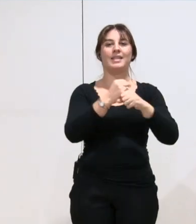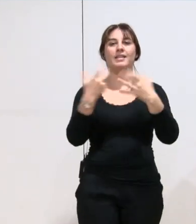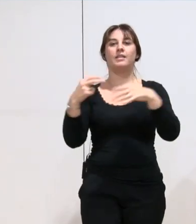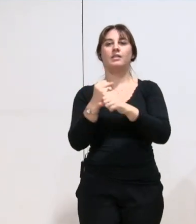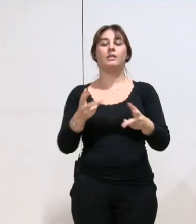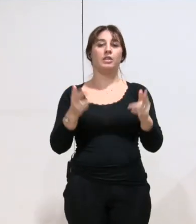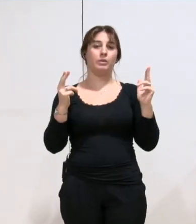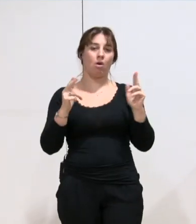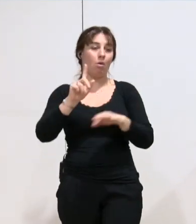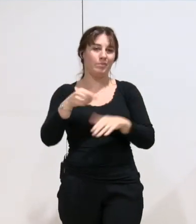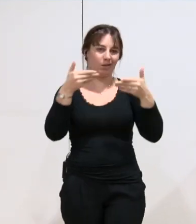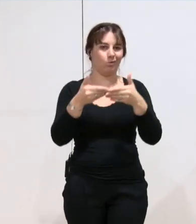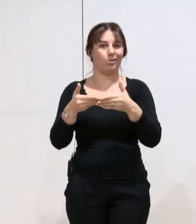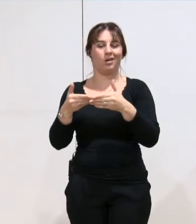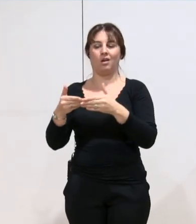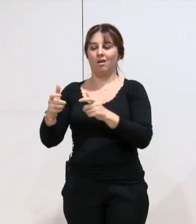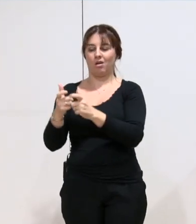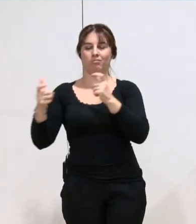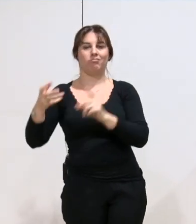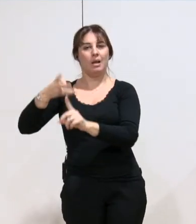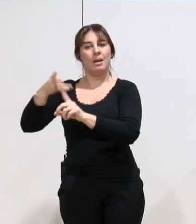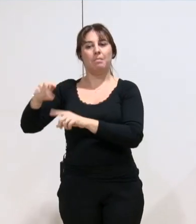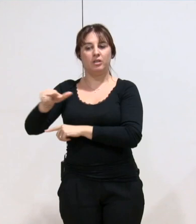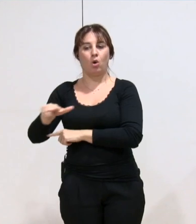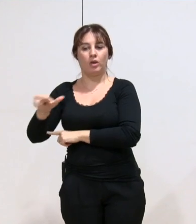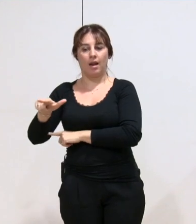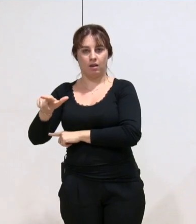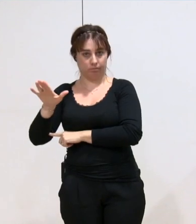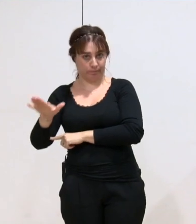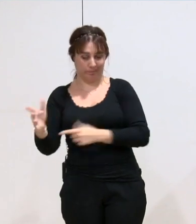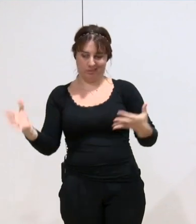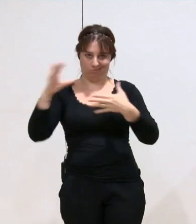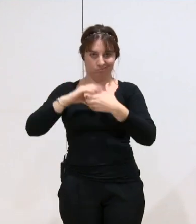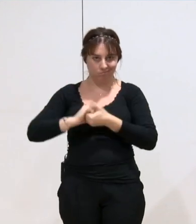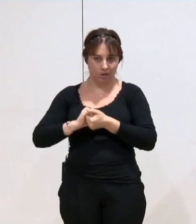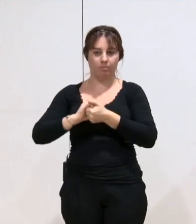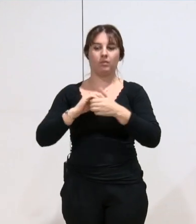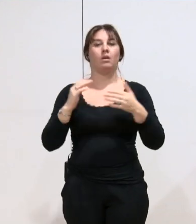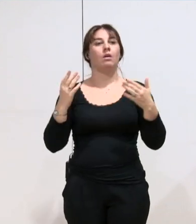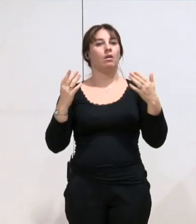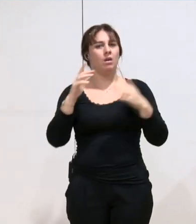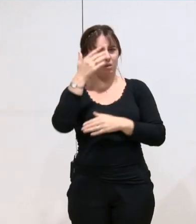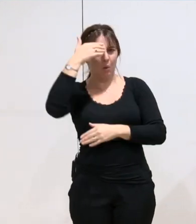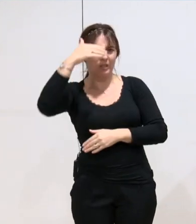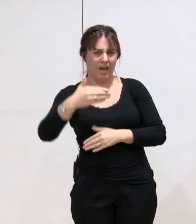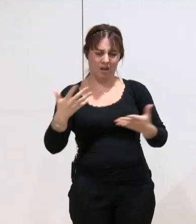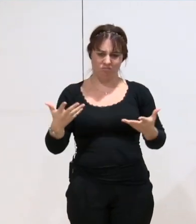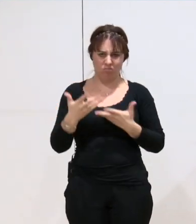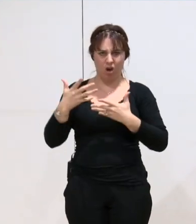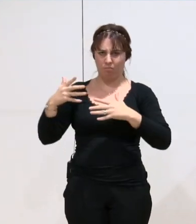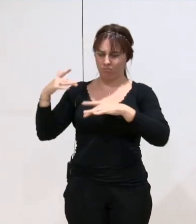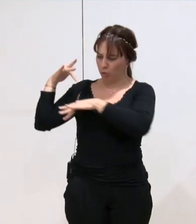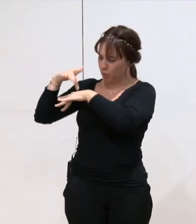avec la mission locale, mais on sait bien qu'un certain nombre de ressources peuvent exister, comme celle-ci, mais que pour autant, il y a des marches à franchir,